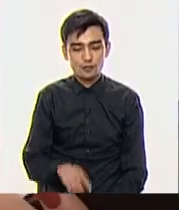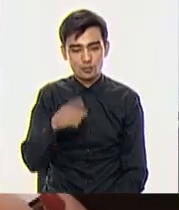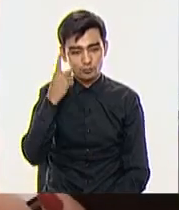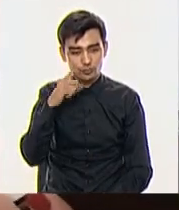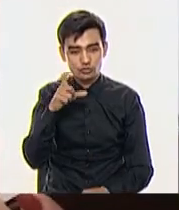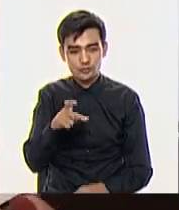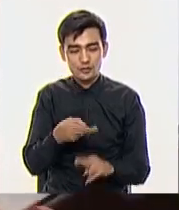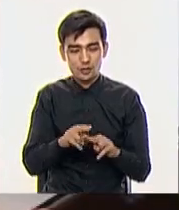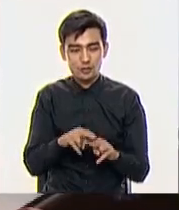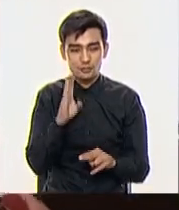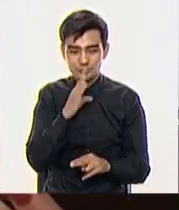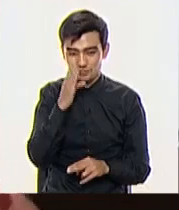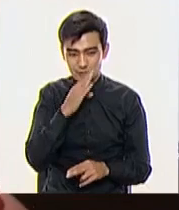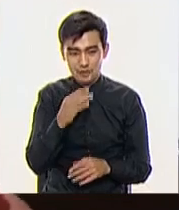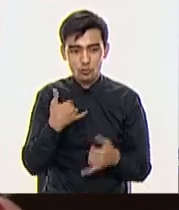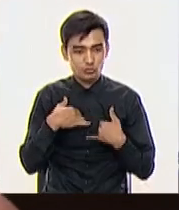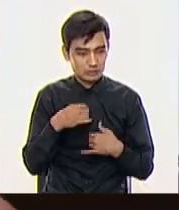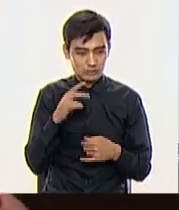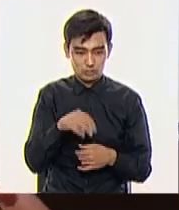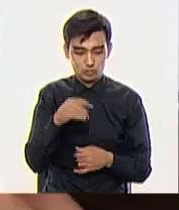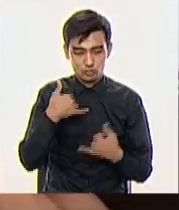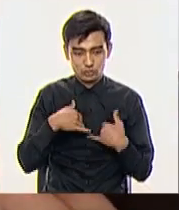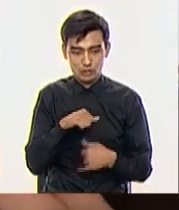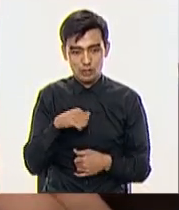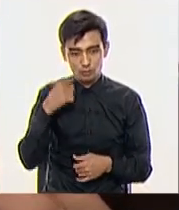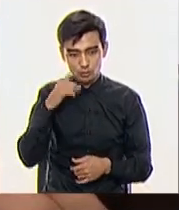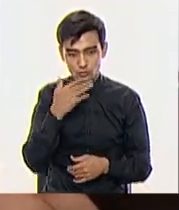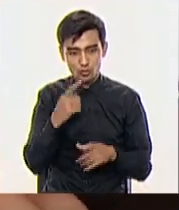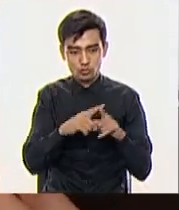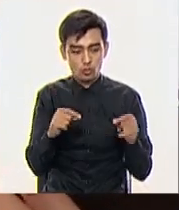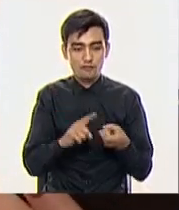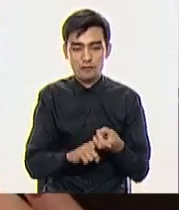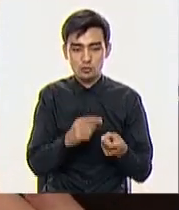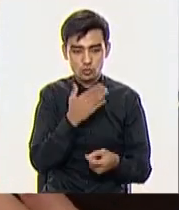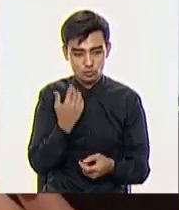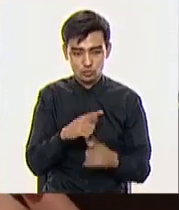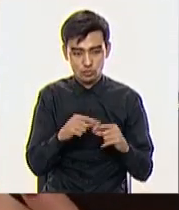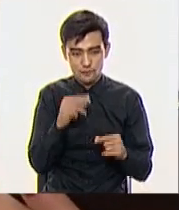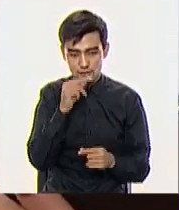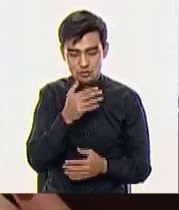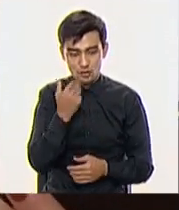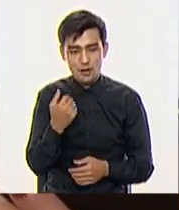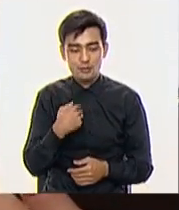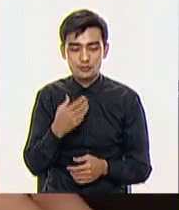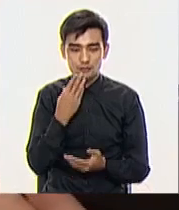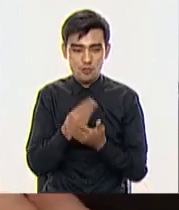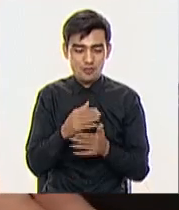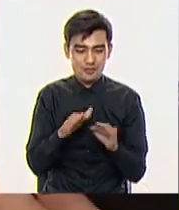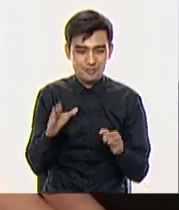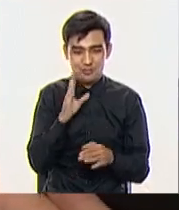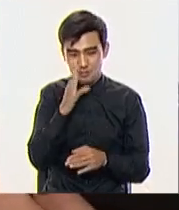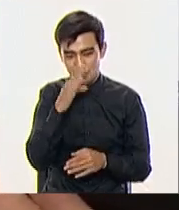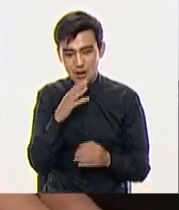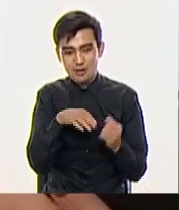Ұйымдастырушы біздің ата-ана мұғалімдеріміз емес бұл жерде. Мектептің ешқандай қатысы жоқ. Біз өз ата-аналарымыз балаларын жылдың